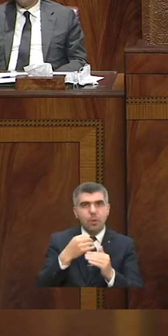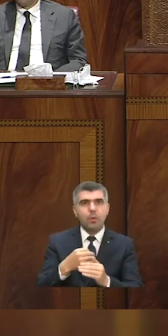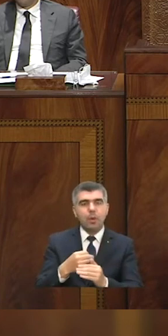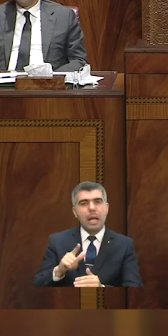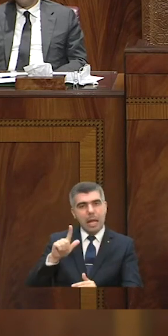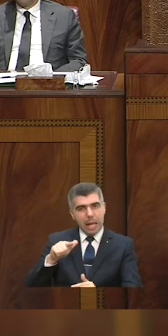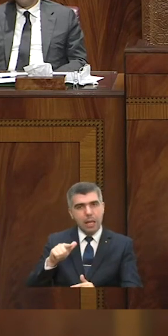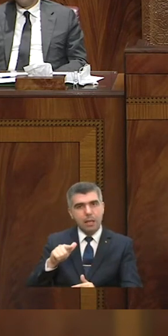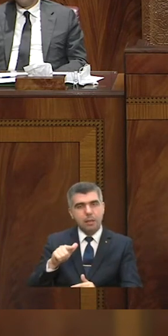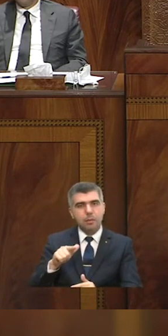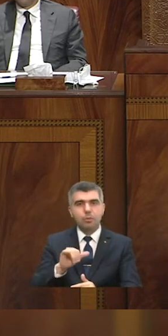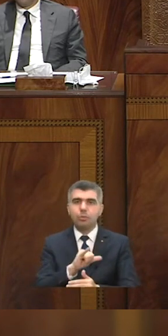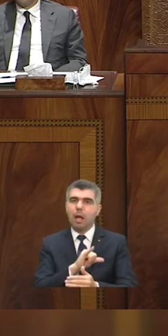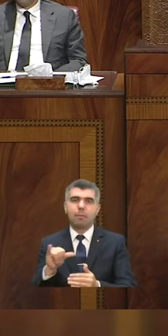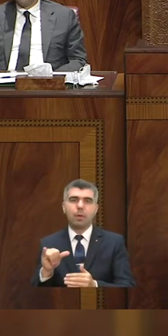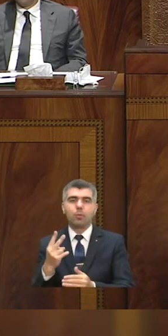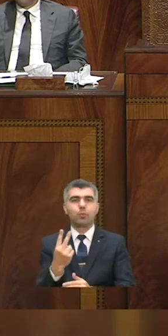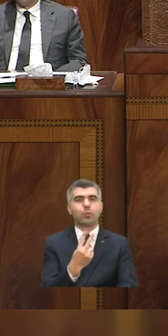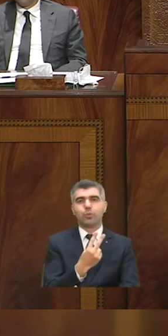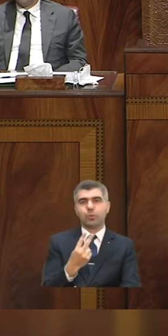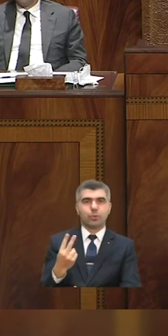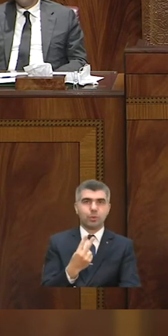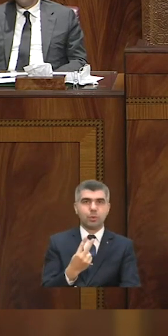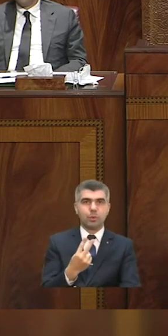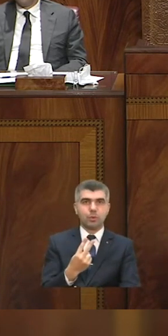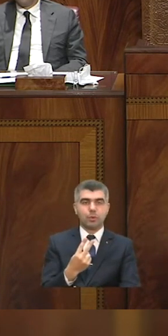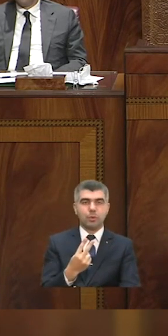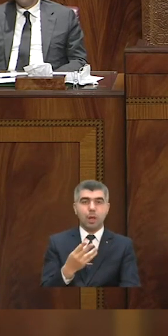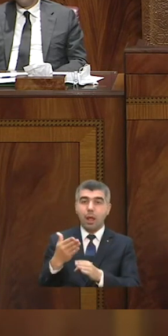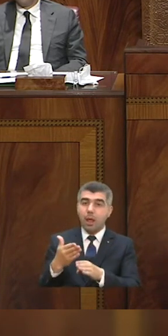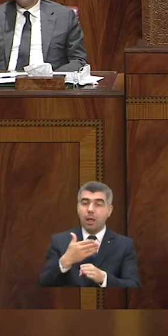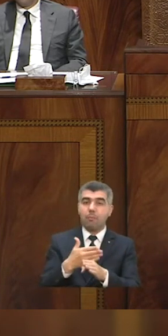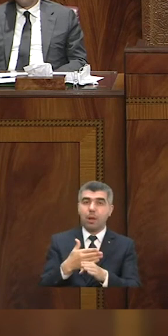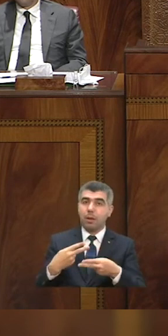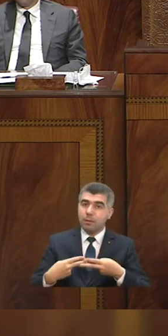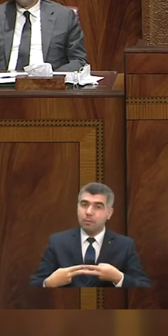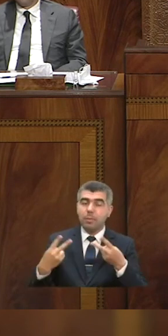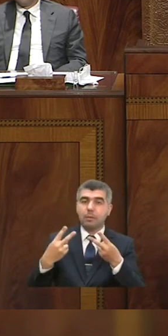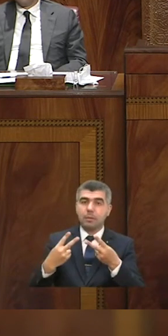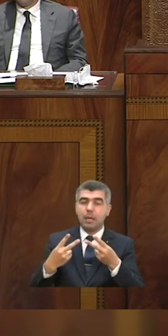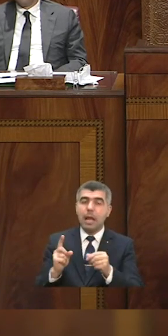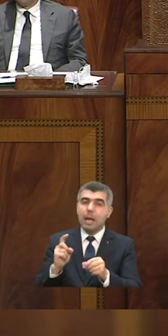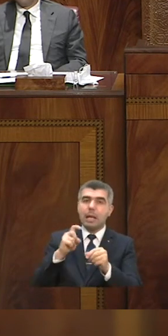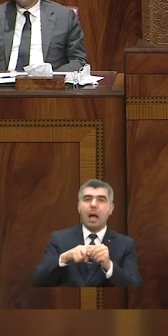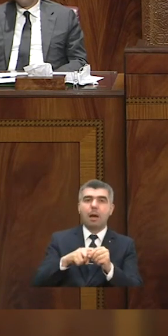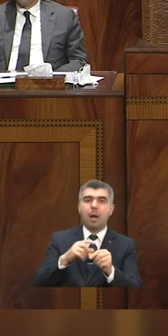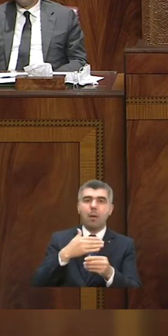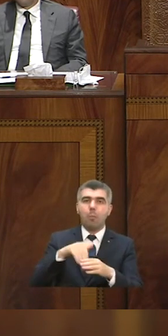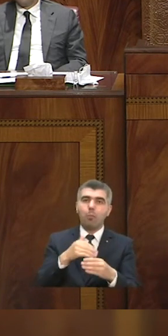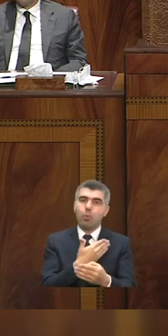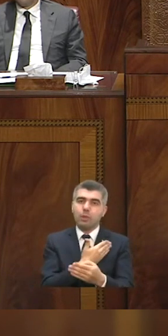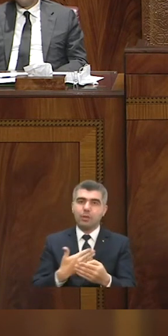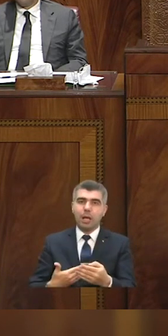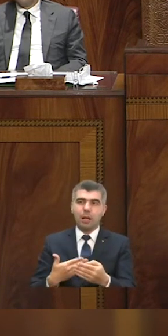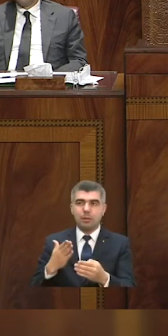كاينه ولا ما كايناش. يعني وهذا الشيء قلته للنقابات بلي قبيله في الغرفه الثانيه وبلي كانوا